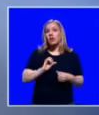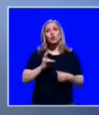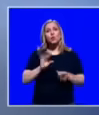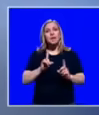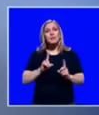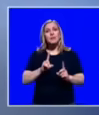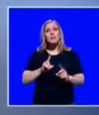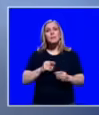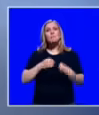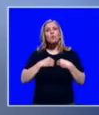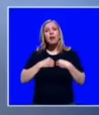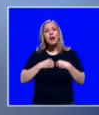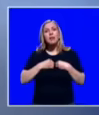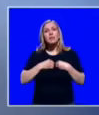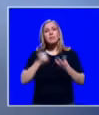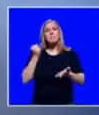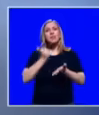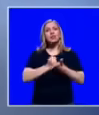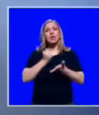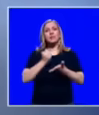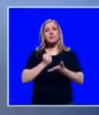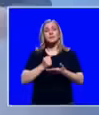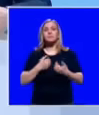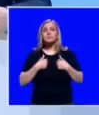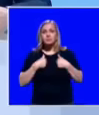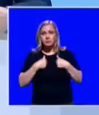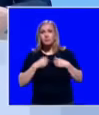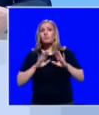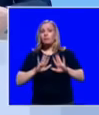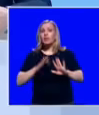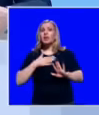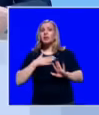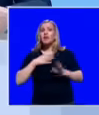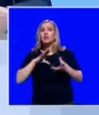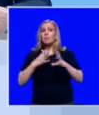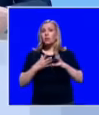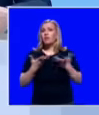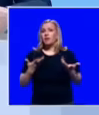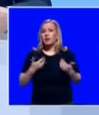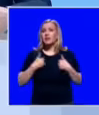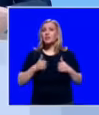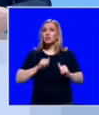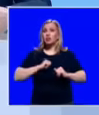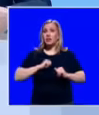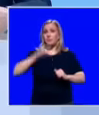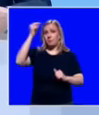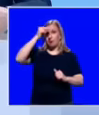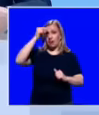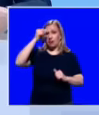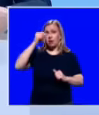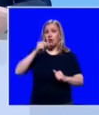морален печат? Значи, нашата политика ще бъде такава. Ние ще защитаваме България.